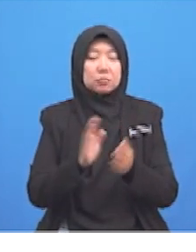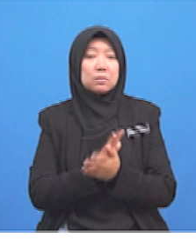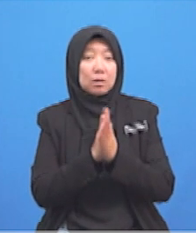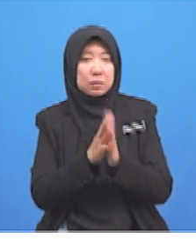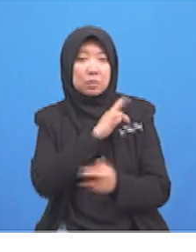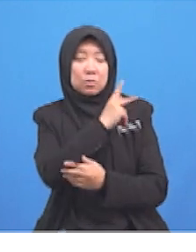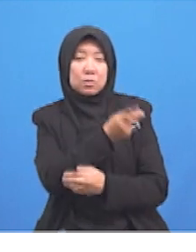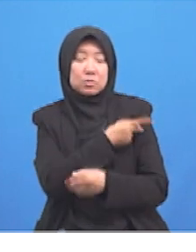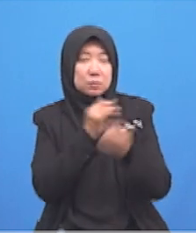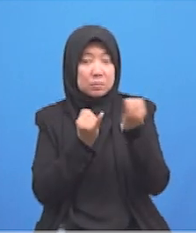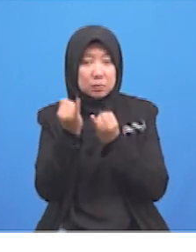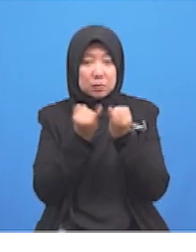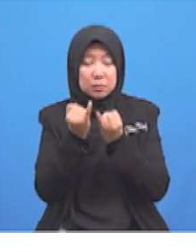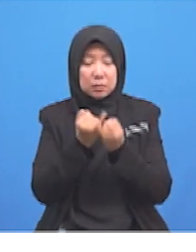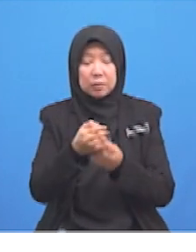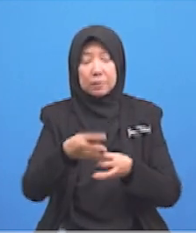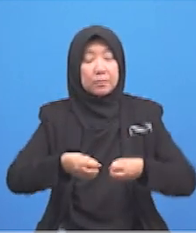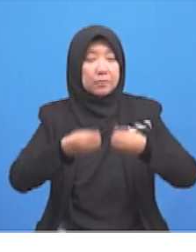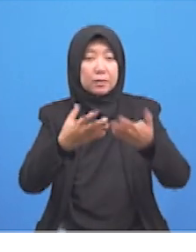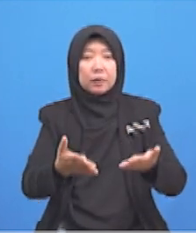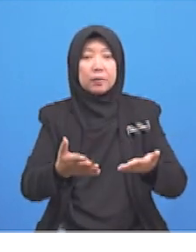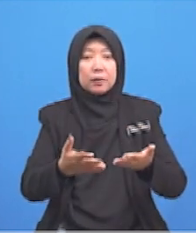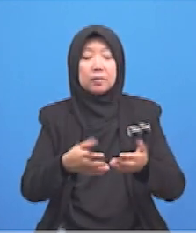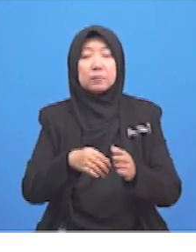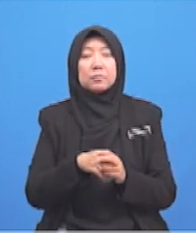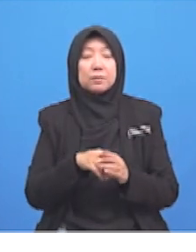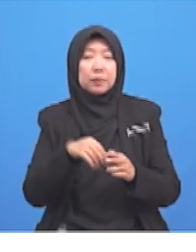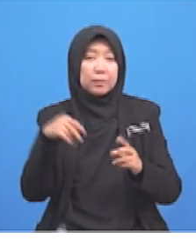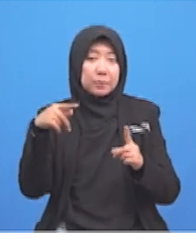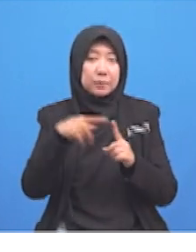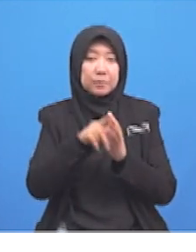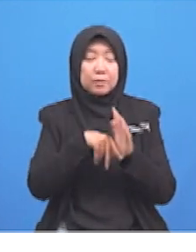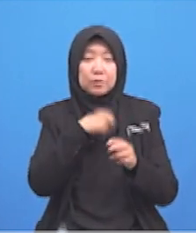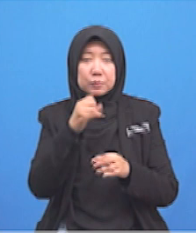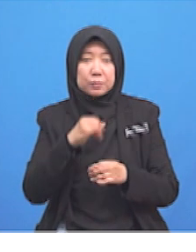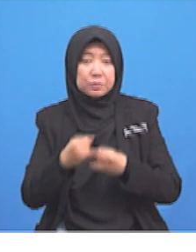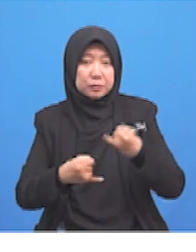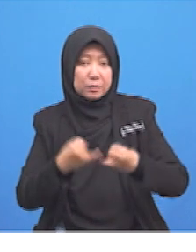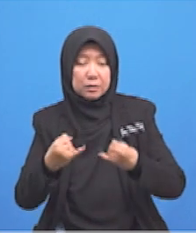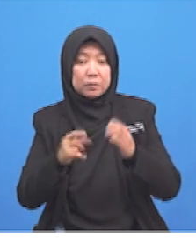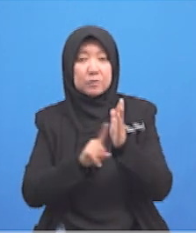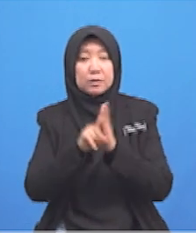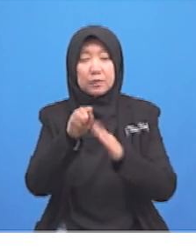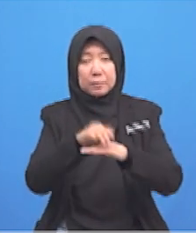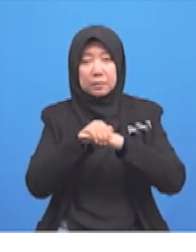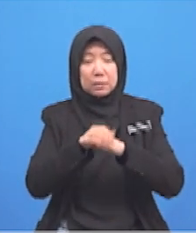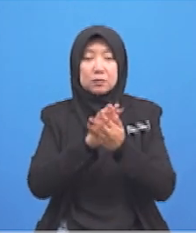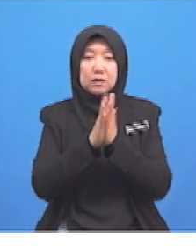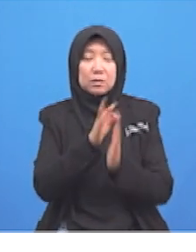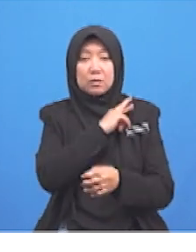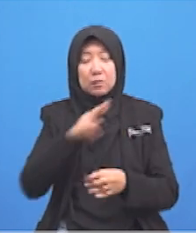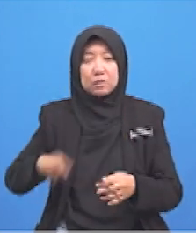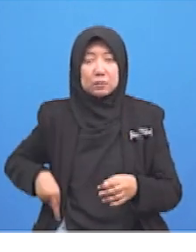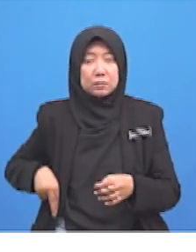kuasa pentadbiran diberikan kepada Pesuruh Jaya Tinggi British sehingga menyebabkan kewibawaan